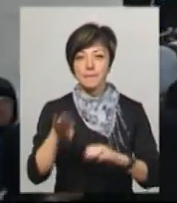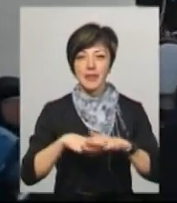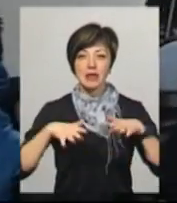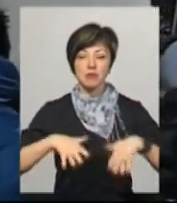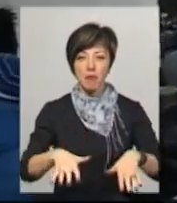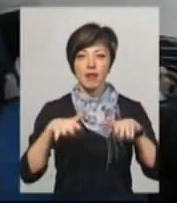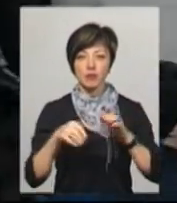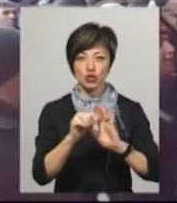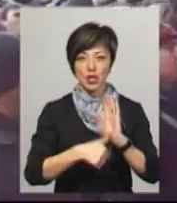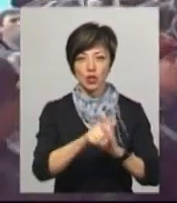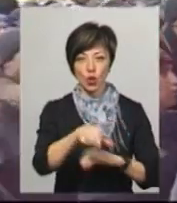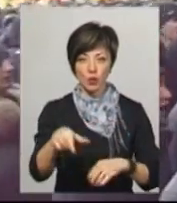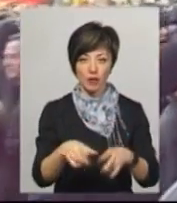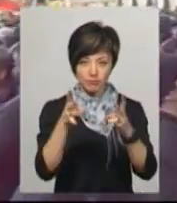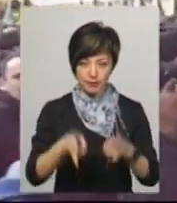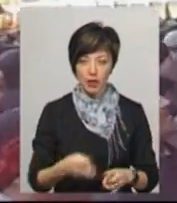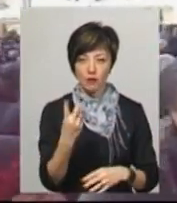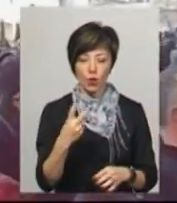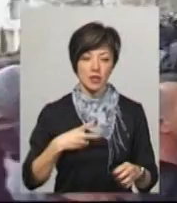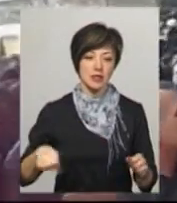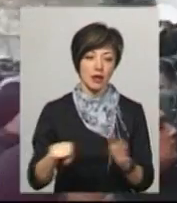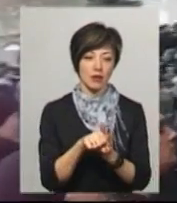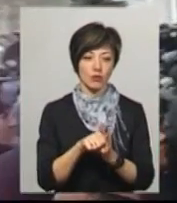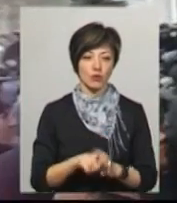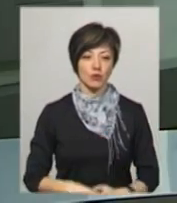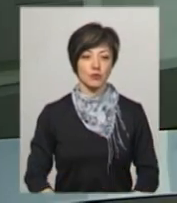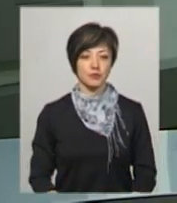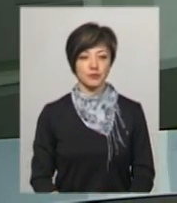парламентом 16 людей зазнали ушкоджень, двоє загинули.